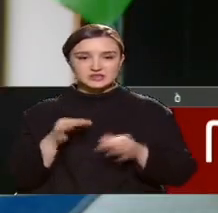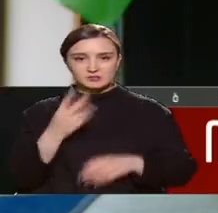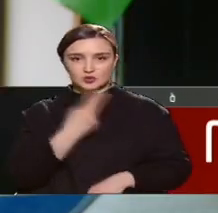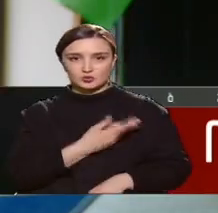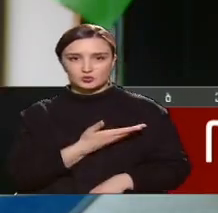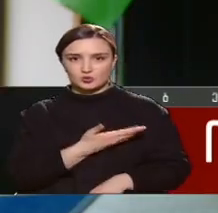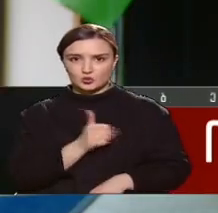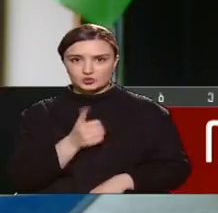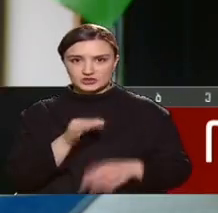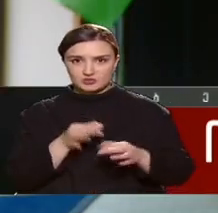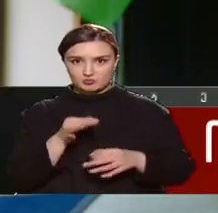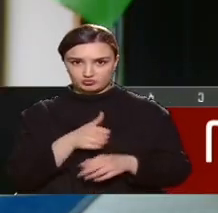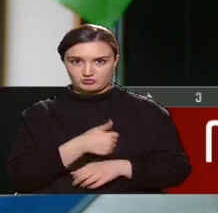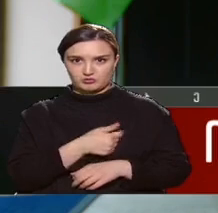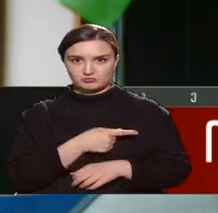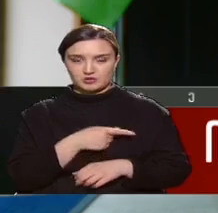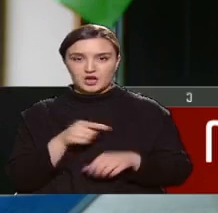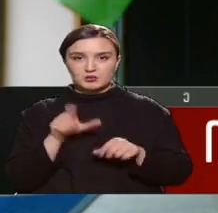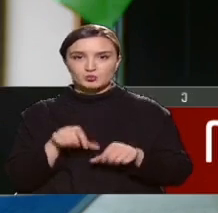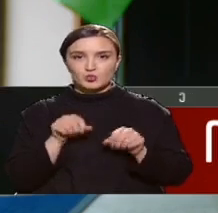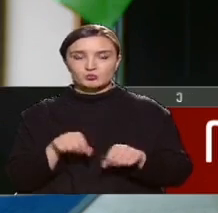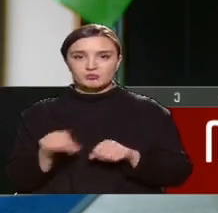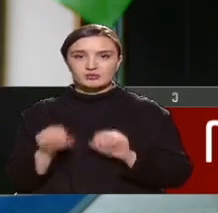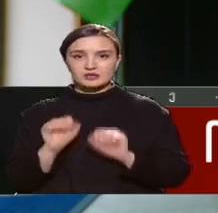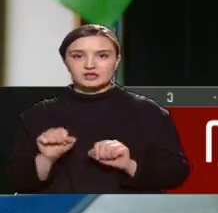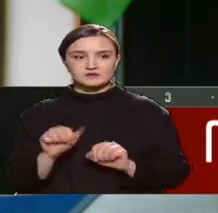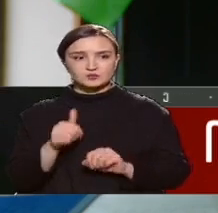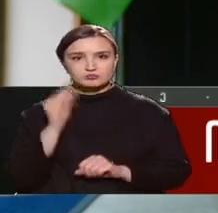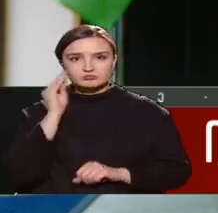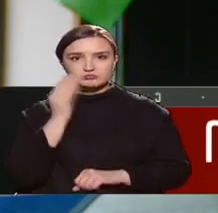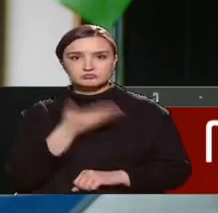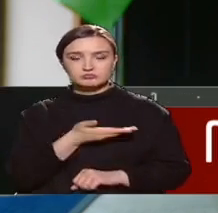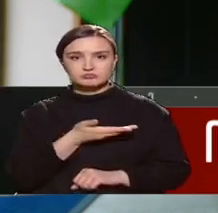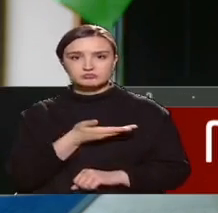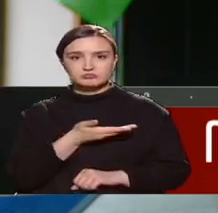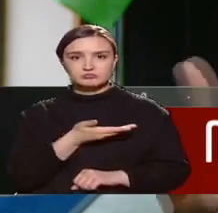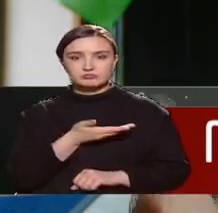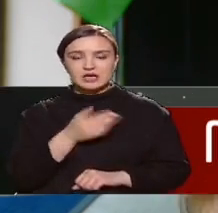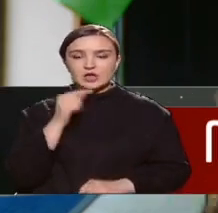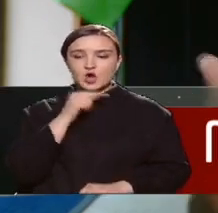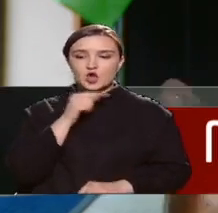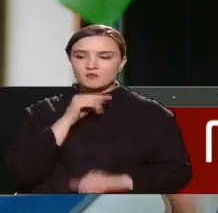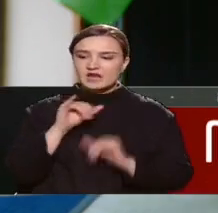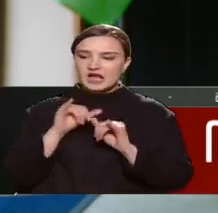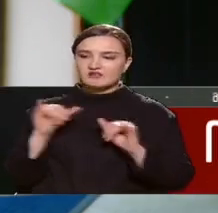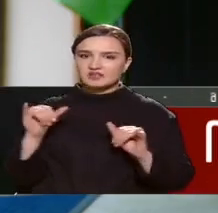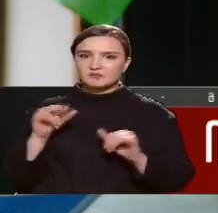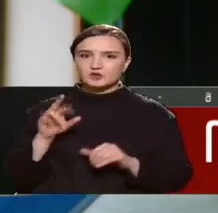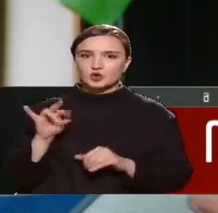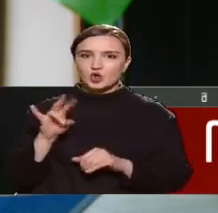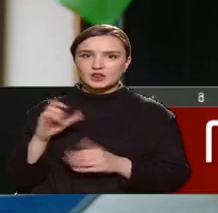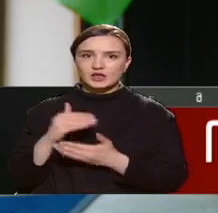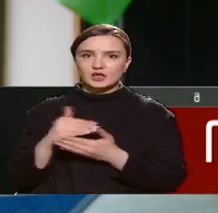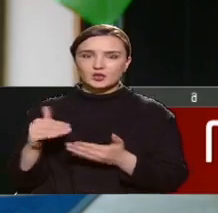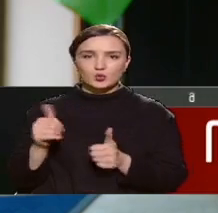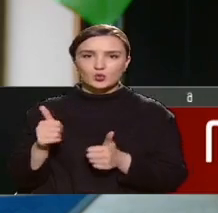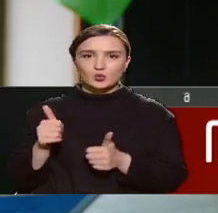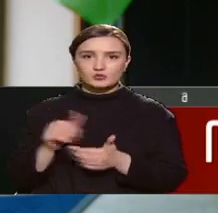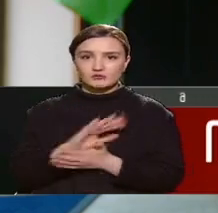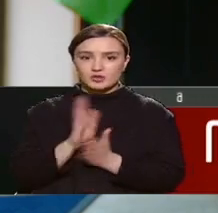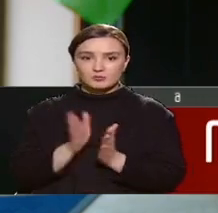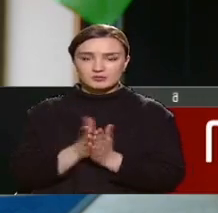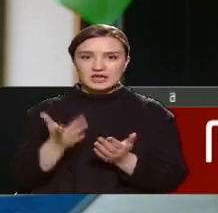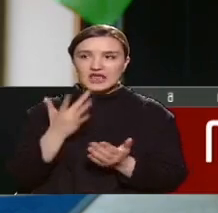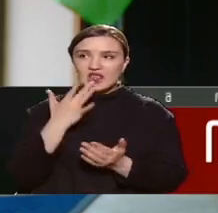გადახედეთ, ადამიანის უფლების დაცვის კუთხით შევაფასოთ ჩვენ ქვეყანა, ან უბრალოდ ეკონომიკური განვითარების დონე შევაფასოთ. ეს ყველაფერი იმდენად შორს